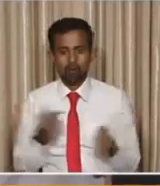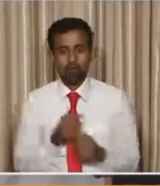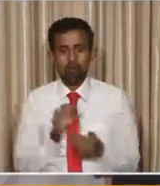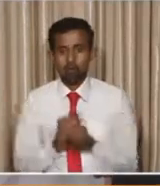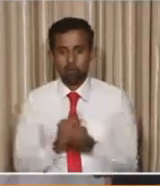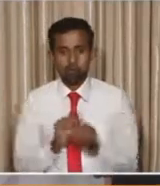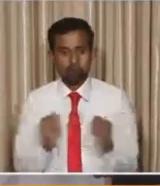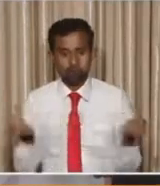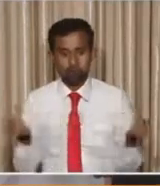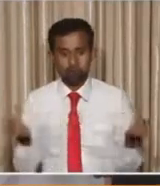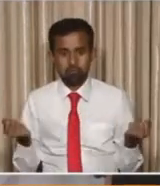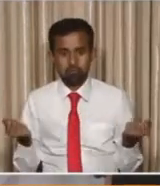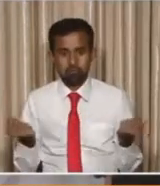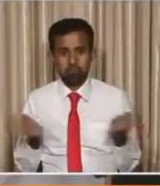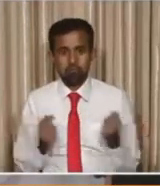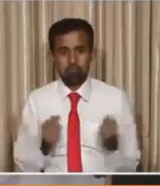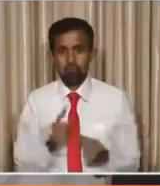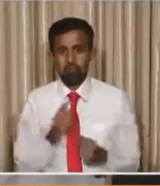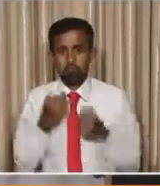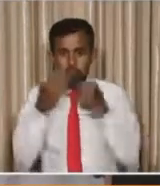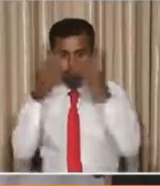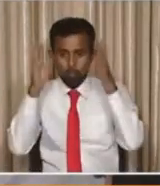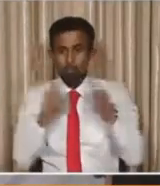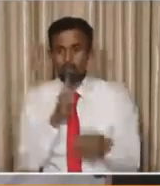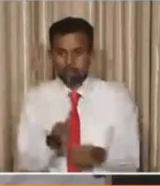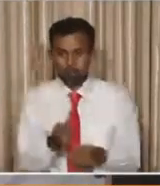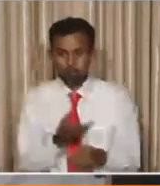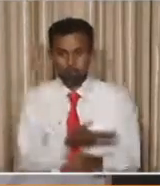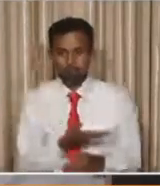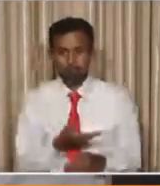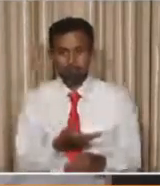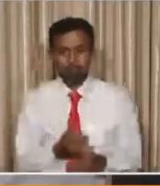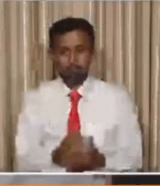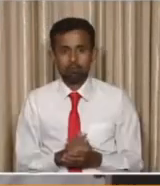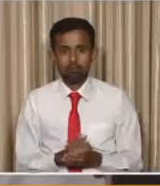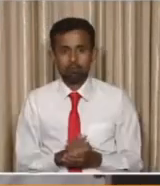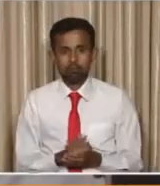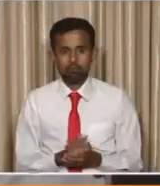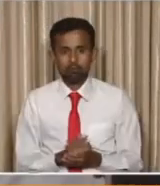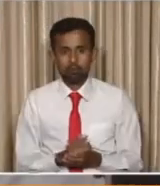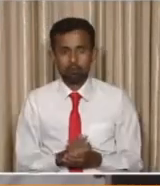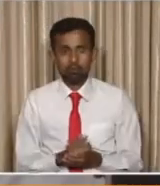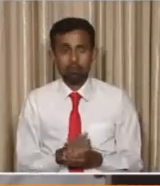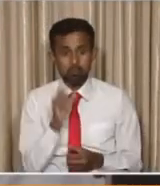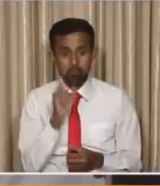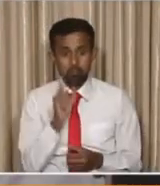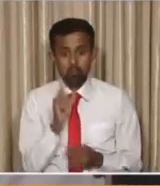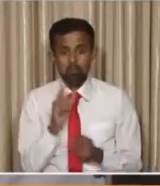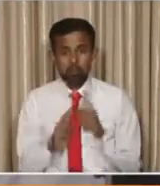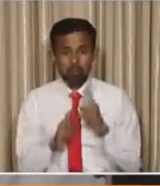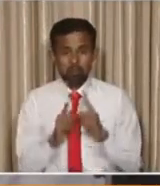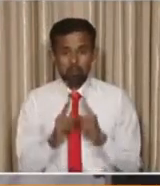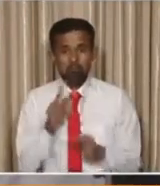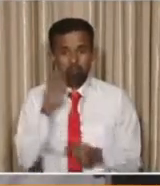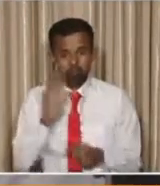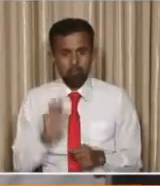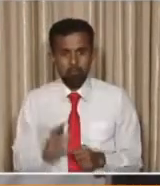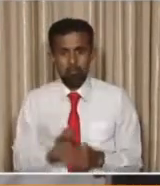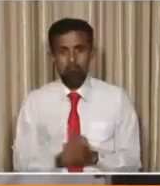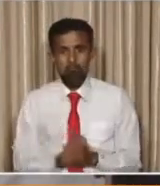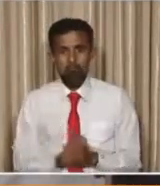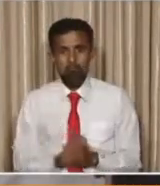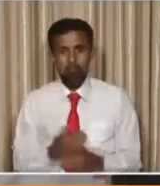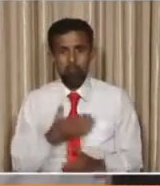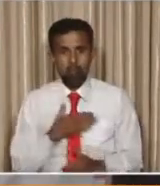බේරාගත්තේ නැත්තම් මේගොල්ල කතාව කියනවා. ඔය පැත්තේ තියෙන්නේ ඒකයි මම බැලුවේ විශේෂයෙන් මේ ගැන කතා කරන්න මම බලාපොරොත්තු වෙනවා